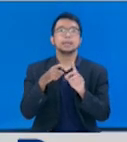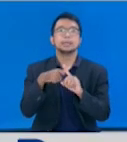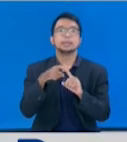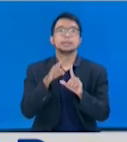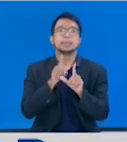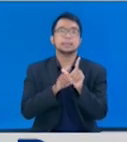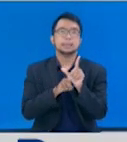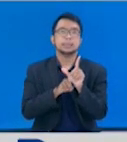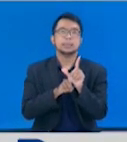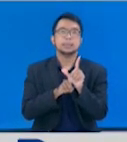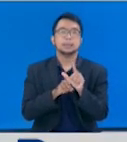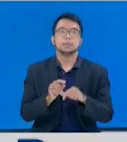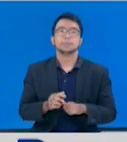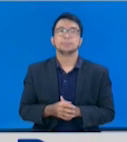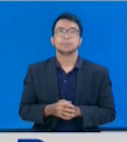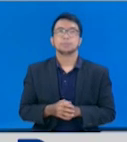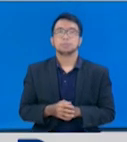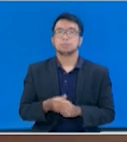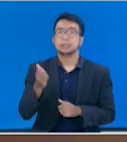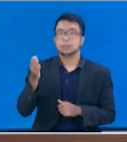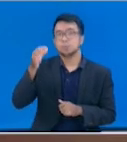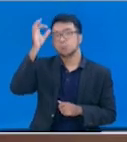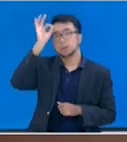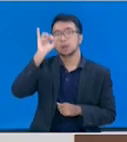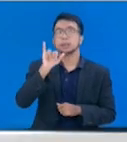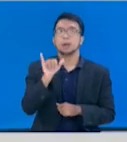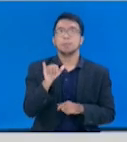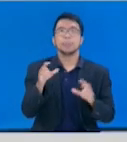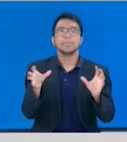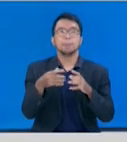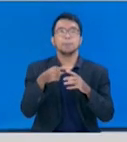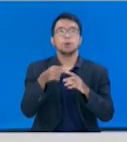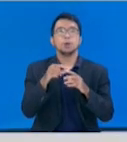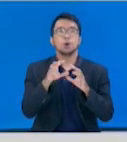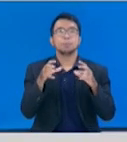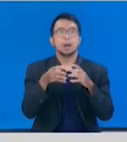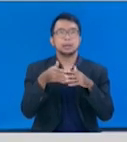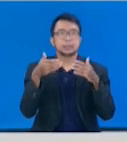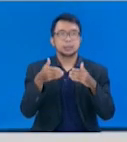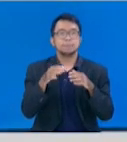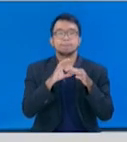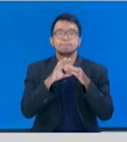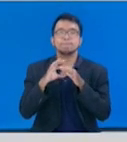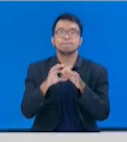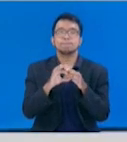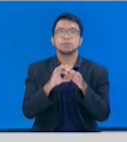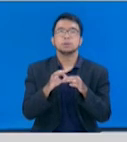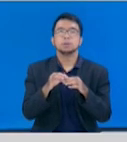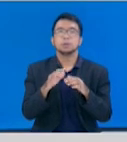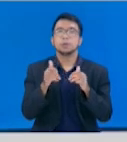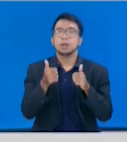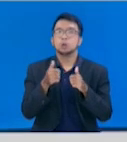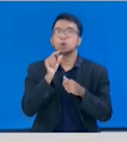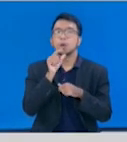memang dari pihak Polres Jakarta Pusat bersama juga Komnas HAM ini terus bekerja sama dengan baik untuk menindaklanjuti